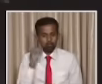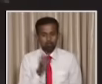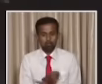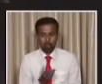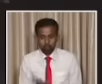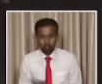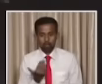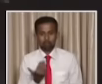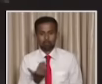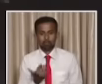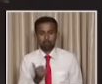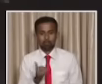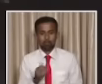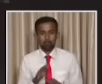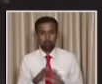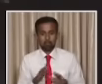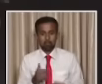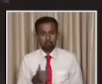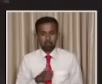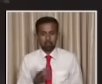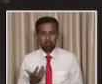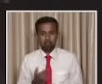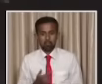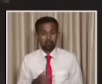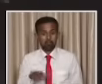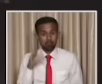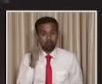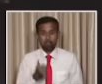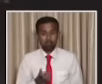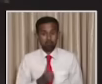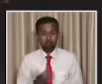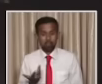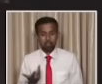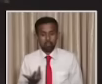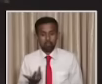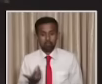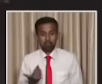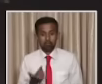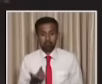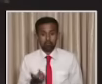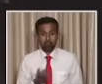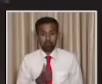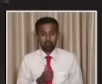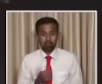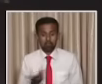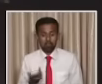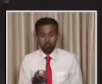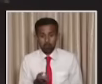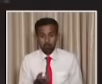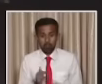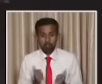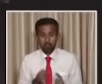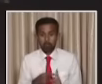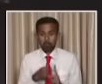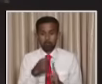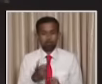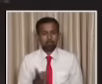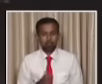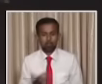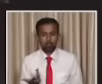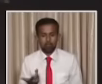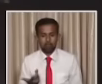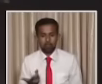හැදෙන්න ඕනේ. සමහර පාලකයෝ නම් කැමති නැහැ මේ මිනිස්සු ඉගෙන ගන්නවට. සමහර පාලකයෝ කැමති නැහැ මේ මිනිස්සුන්ගේ මේ ජීවන මට්ටම ඉහළට